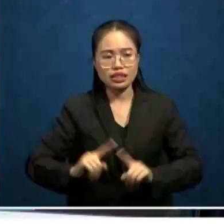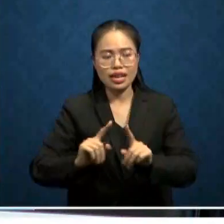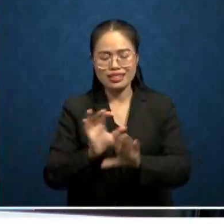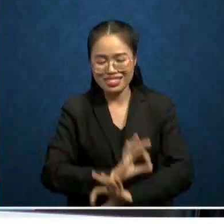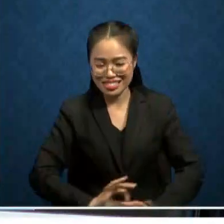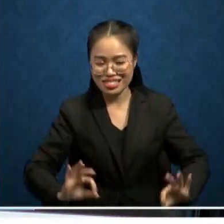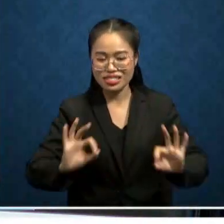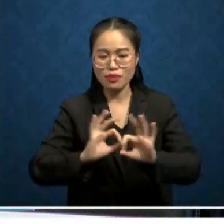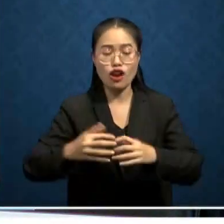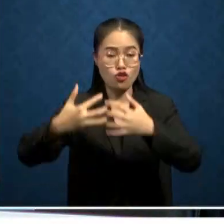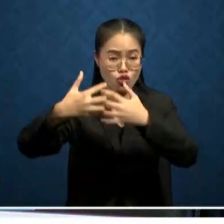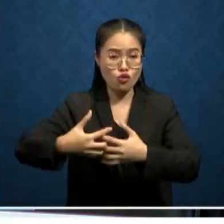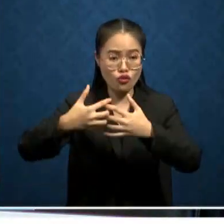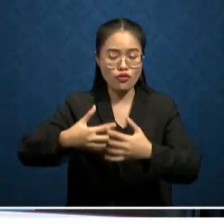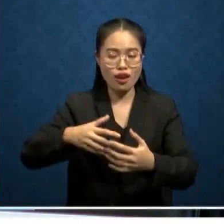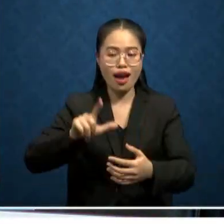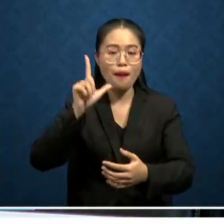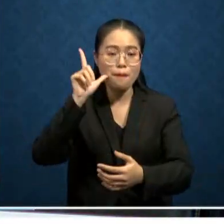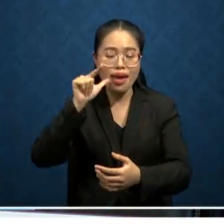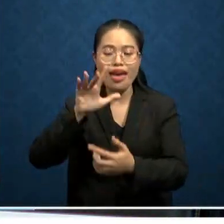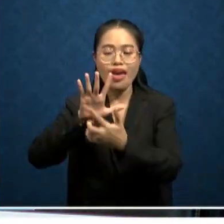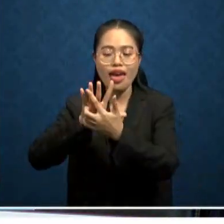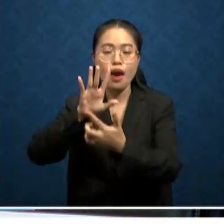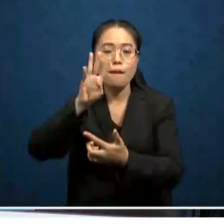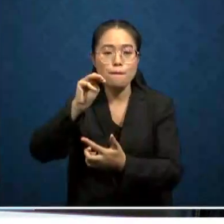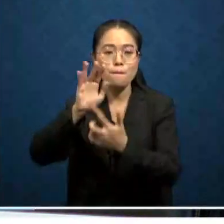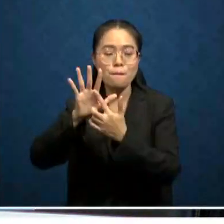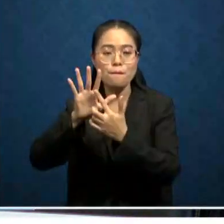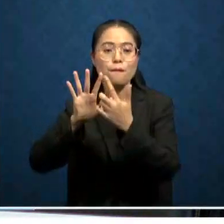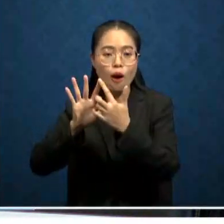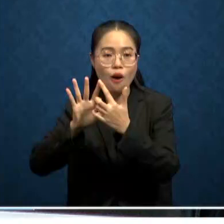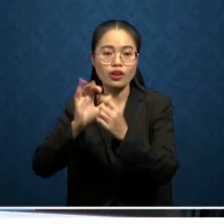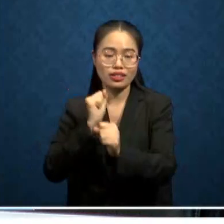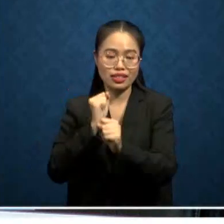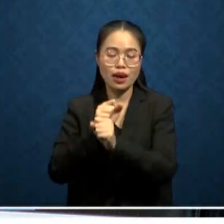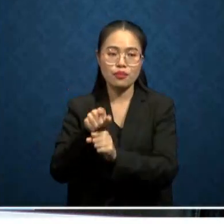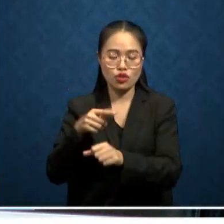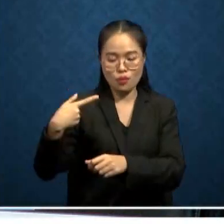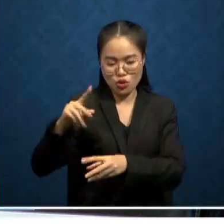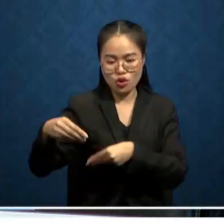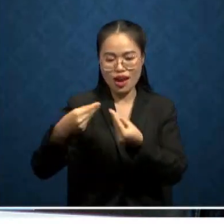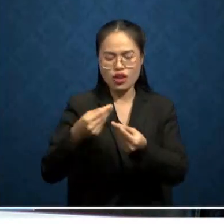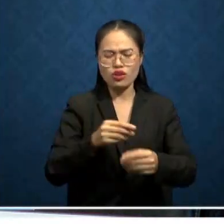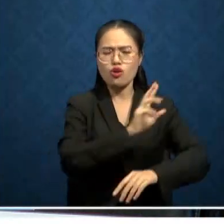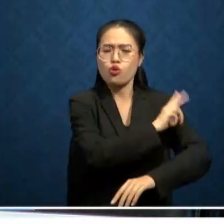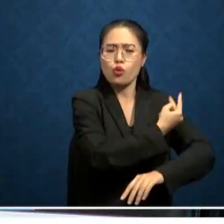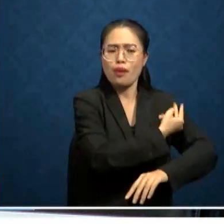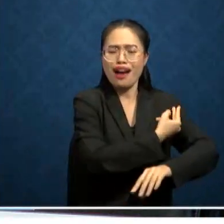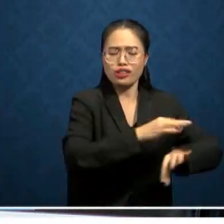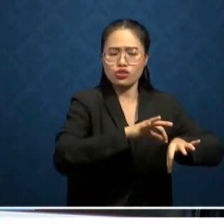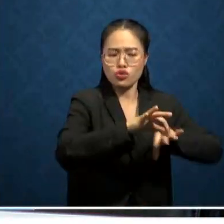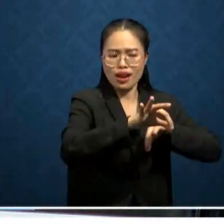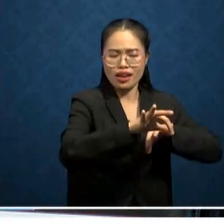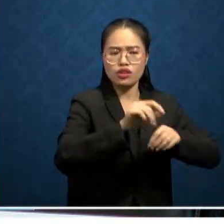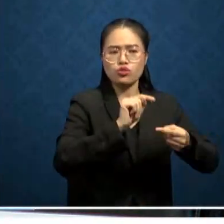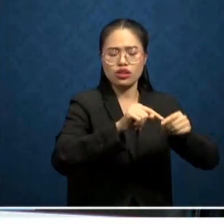ของสำคัญเนี่ยประชาชนในพื้นที่ประกาศต้องได้ประโยชน์นะครับอย่างเช่นกรณีที่จะไปสร้างโรงพยาบาลอยู่นอกพื้นที่เนี่ยนะครับในพื้นที่ประกาศต้องได้ประโยชน์